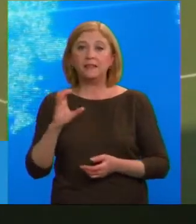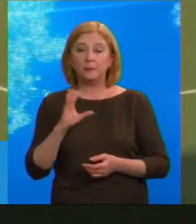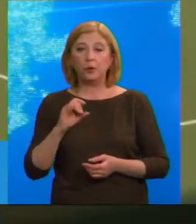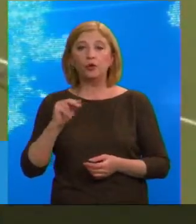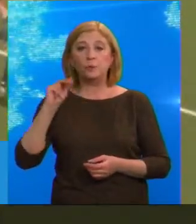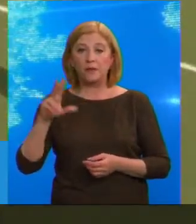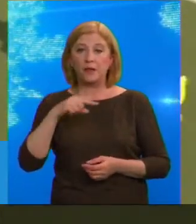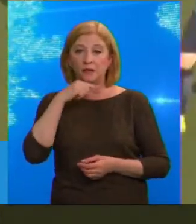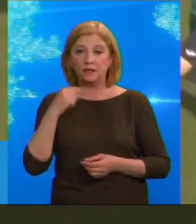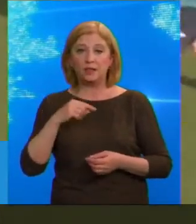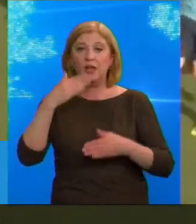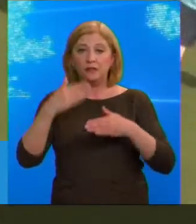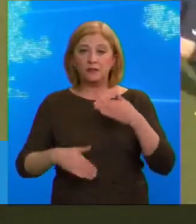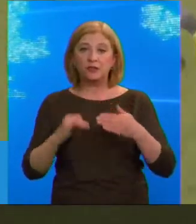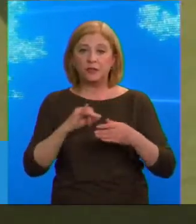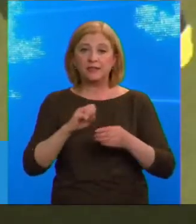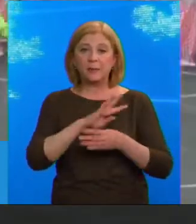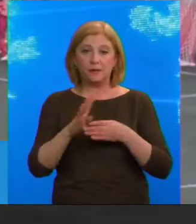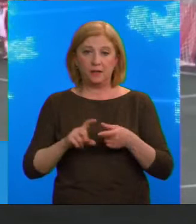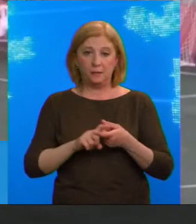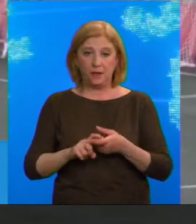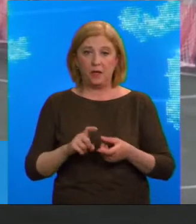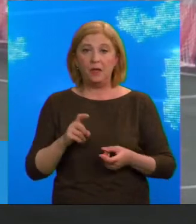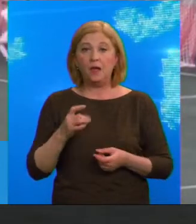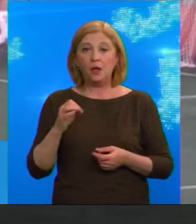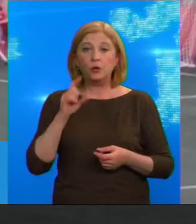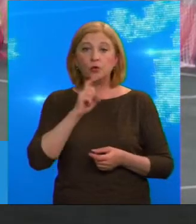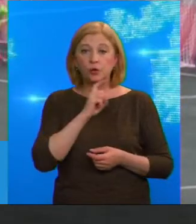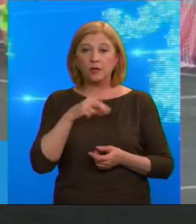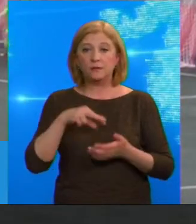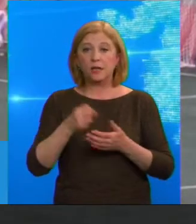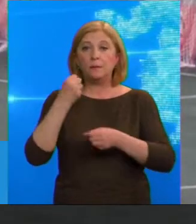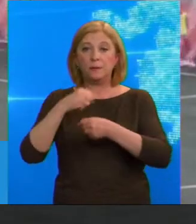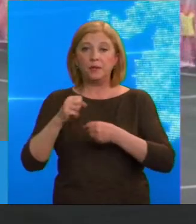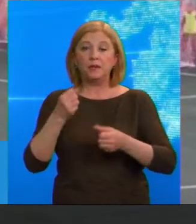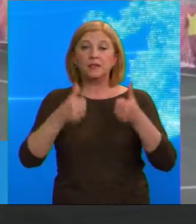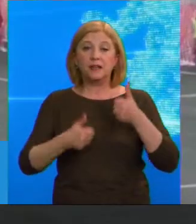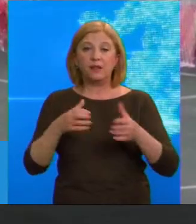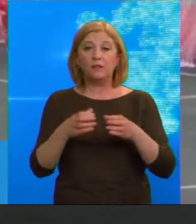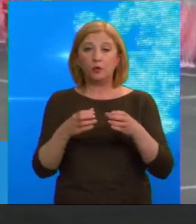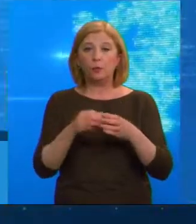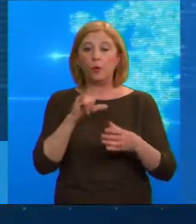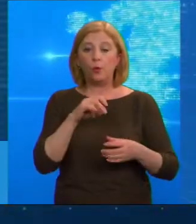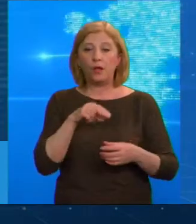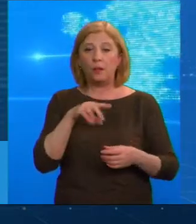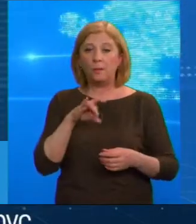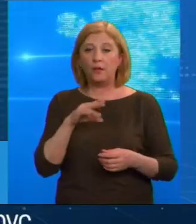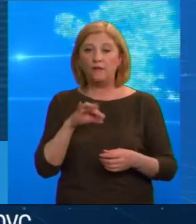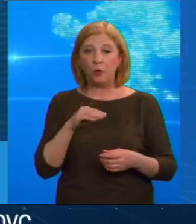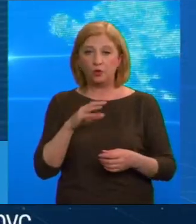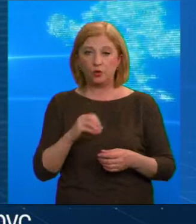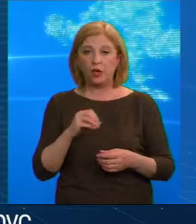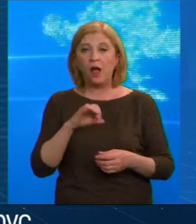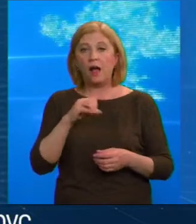России, досрочно завершившегося из-за пандемии коронавируса. Южноуральцы отстали от победителя соревнований в группе «Урал-Поволжье». А «Крона» из